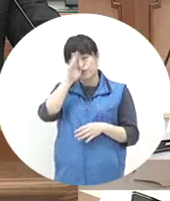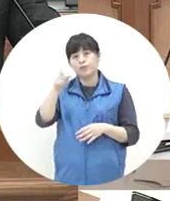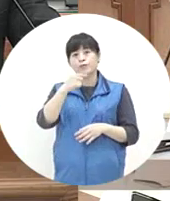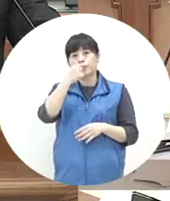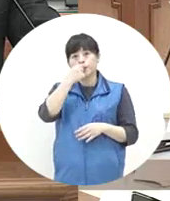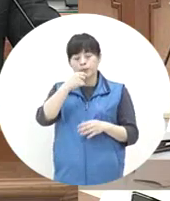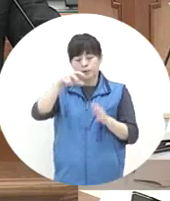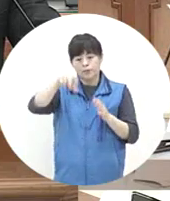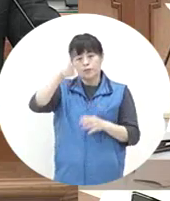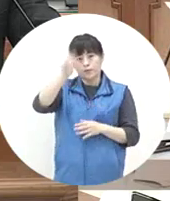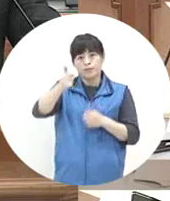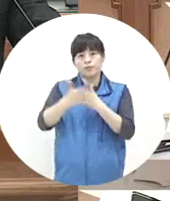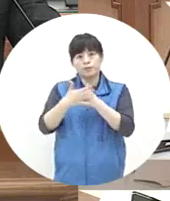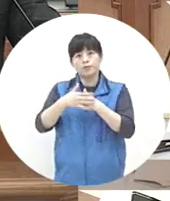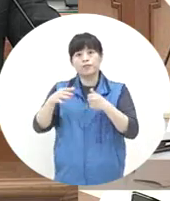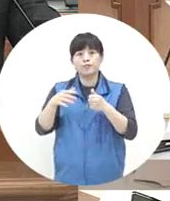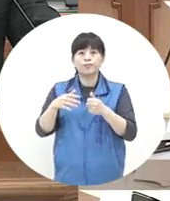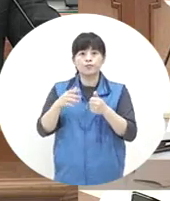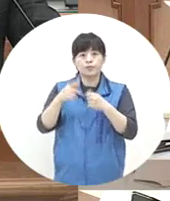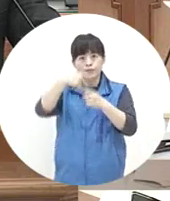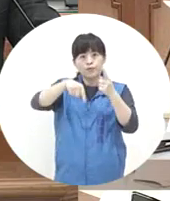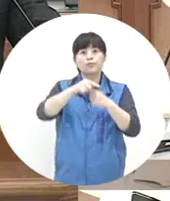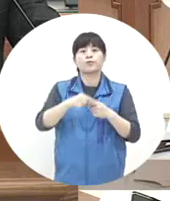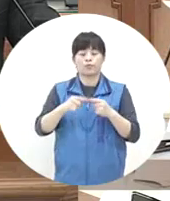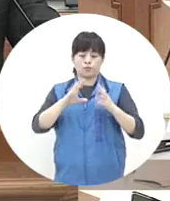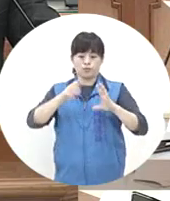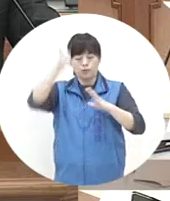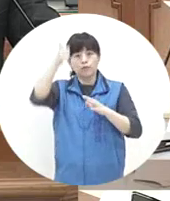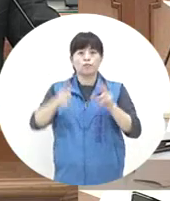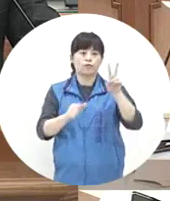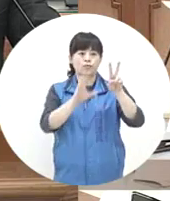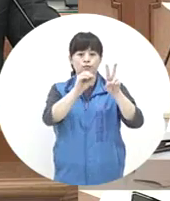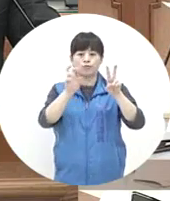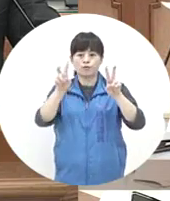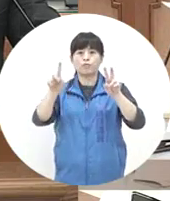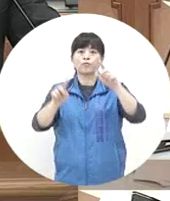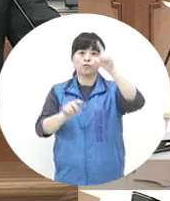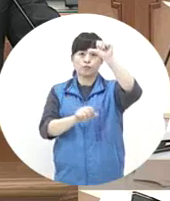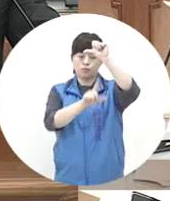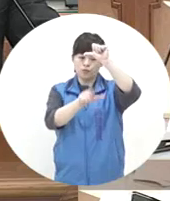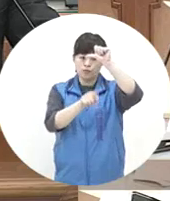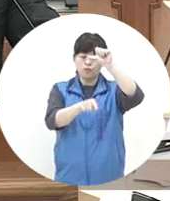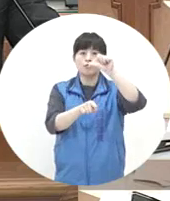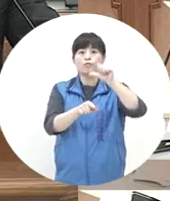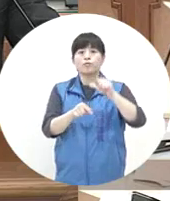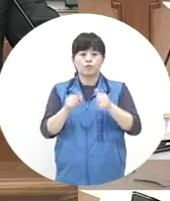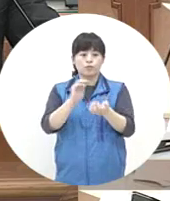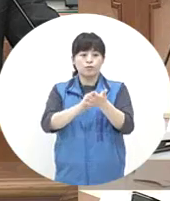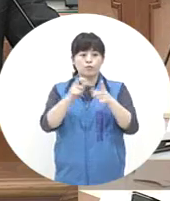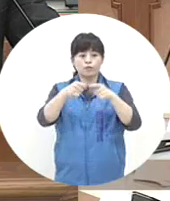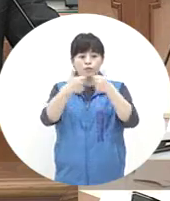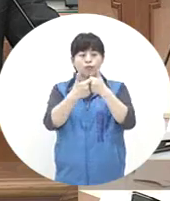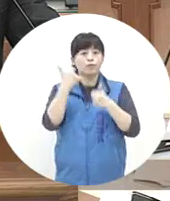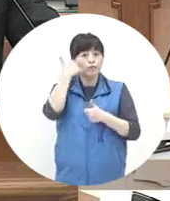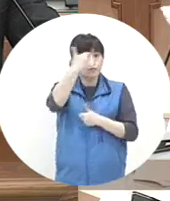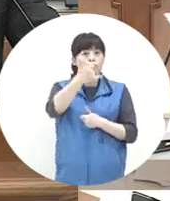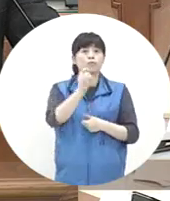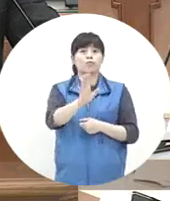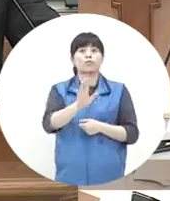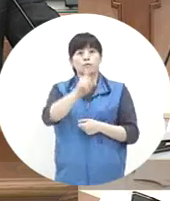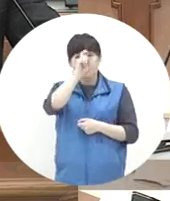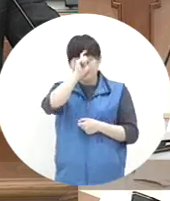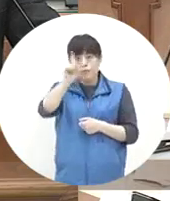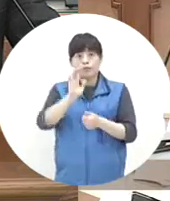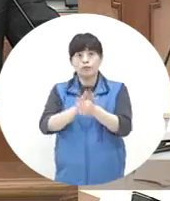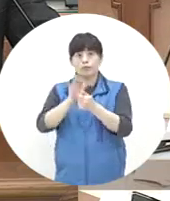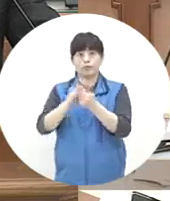长这边来做协调。总统也曾经在2022年的5月份跟医师工会来联系，希望说可以协